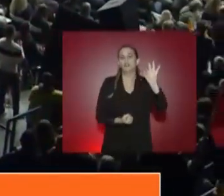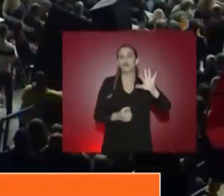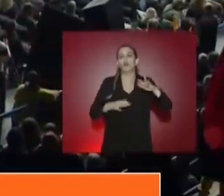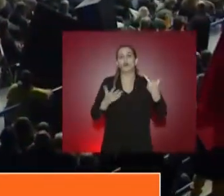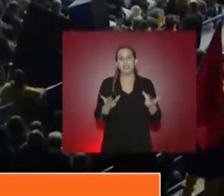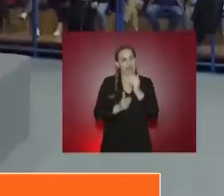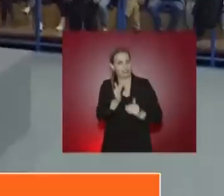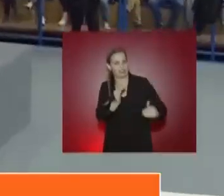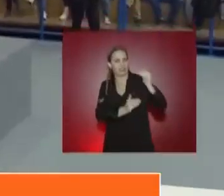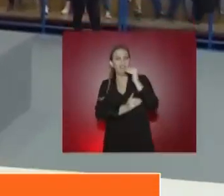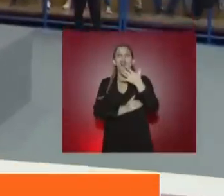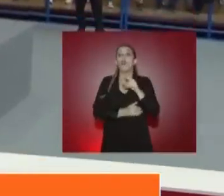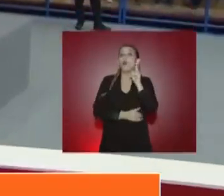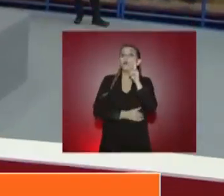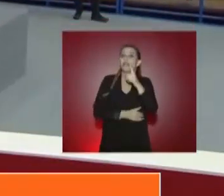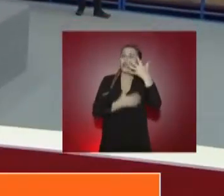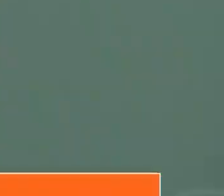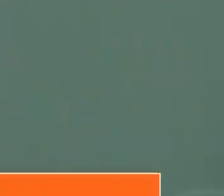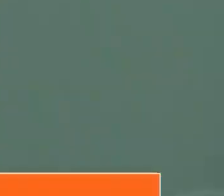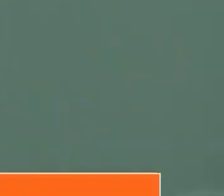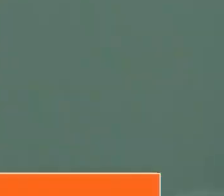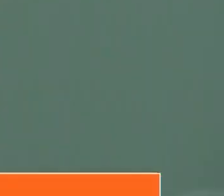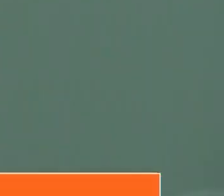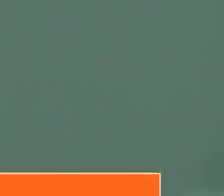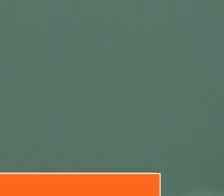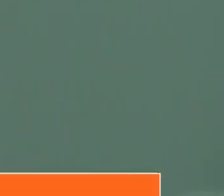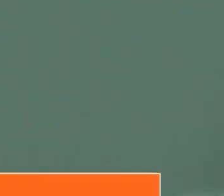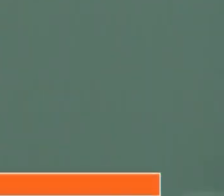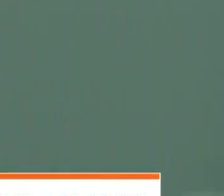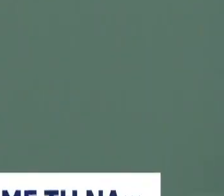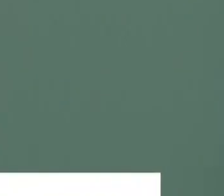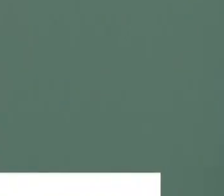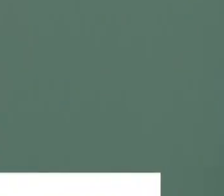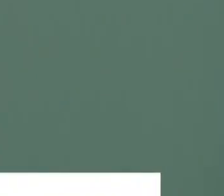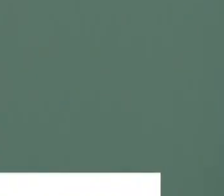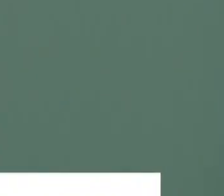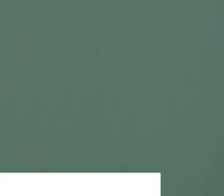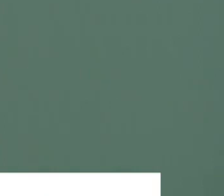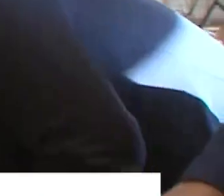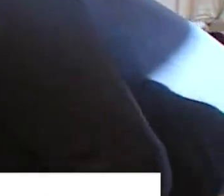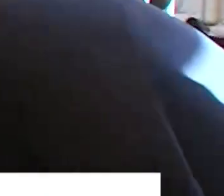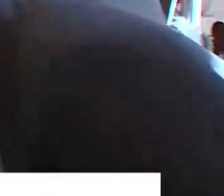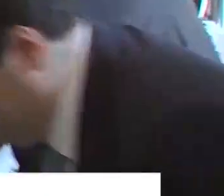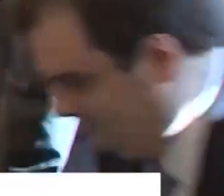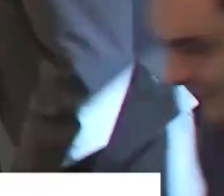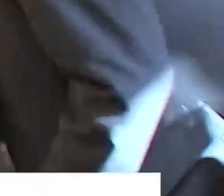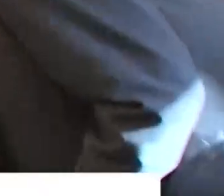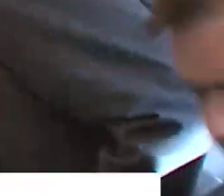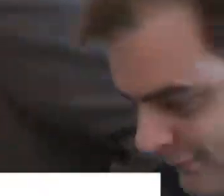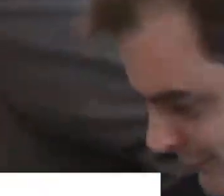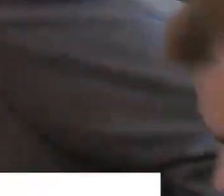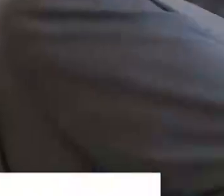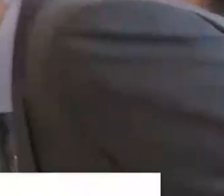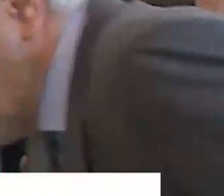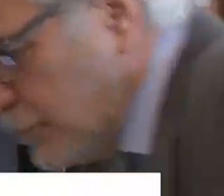με στοιχεία όπως ήταν οι ανεξάρτητοι Έλληνες. Το γάντι στον Νίκο Ανδρουλάκη πέταξε ο πρόεδρος του ΣΥΡΙΖΑ μιλώντας για πολιτικά αδιανόητη πράξη